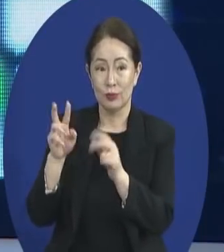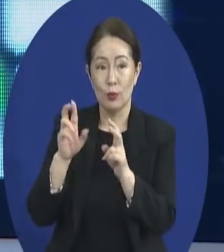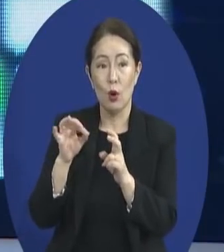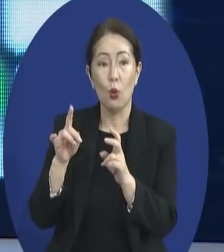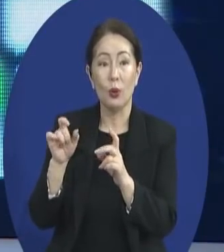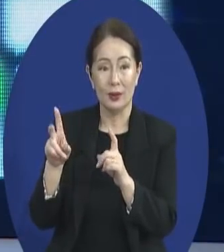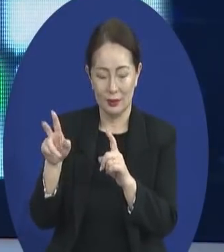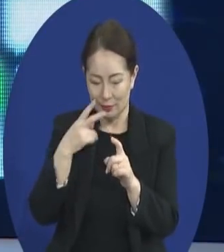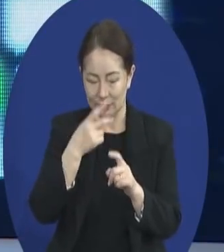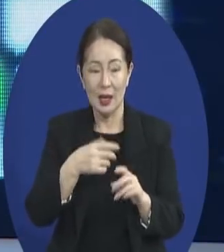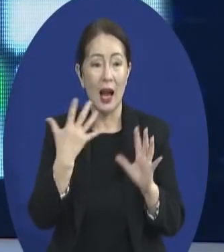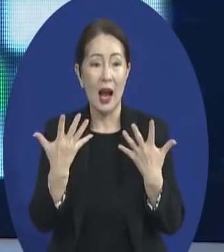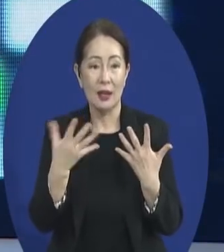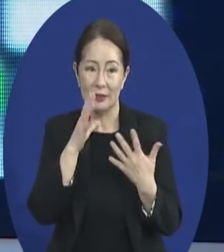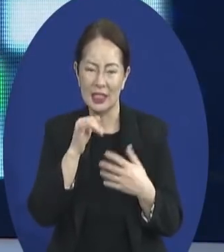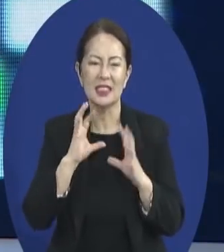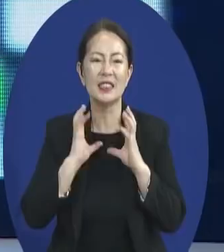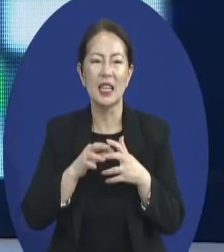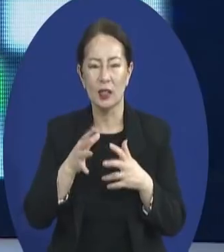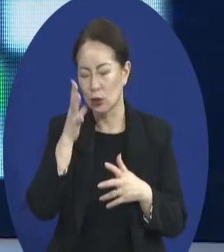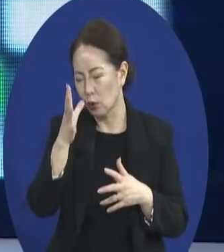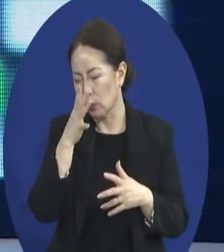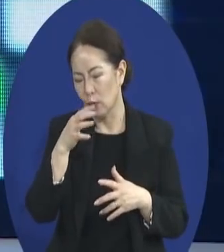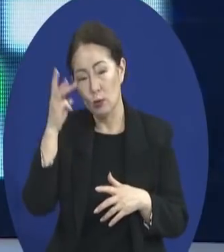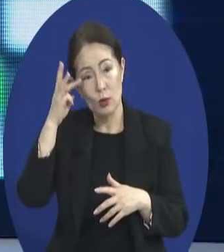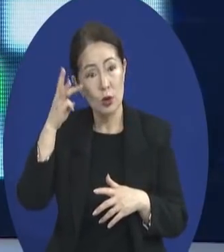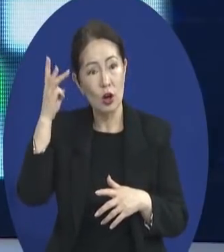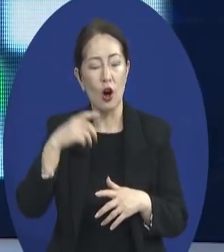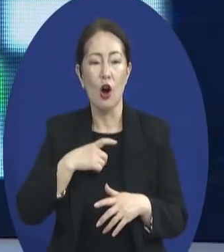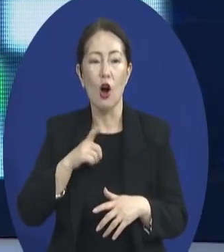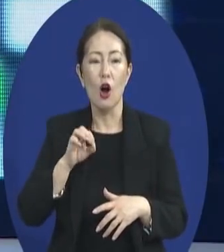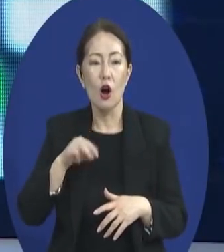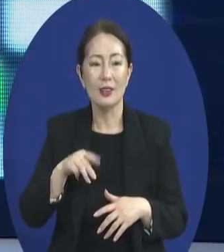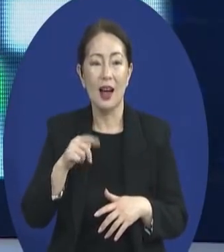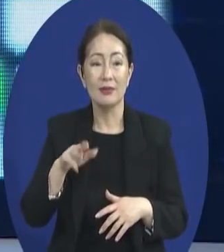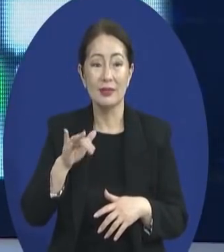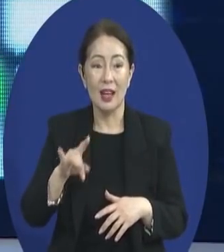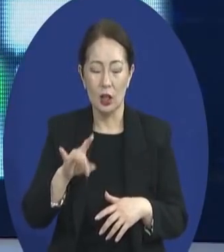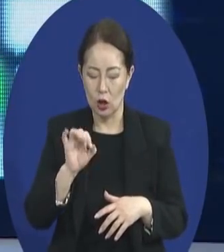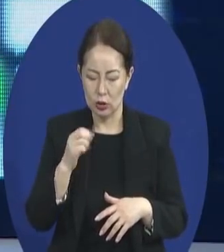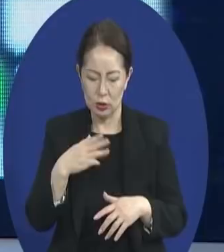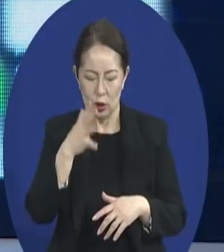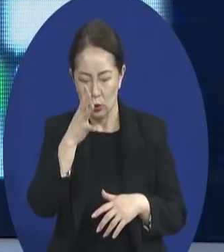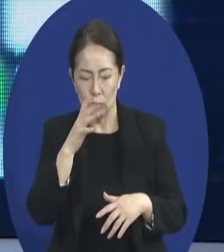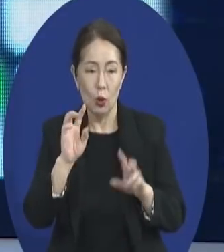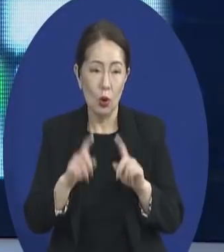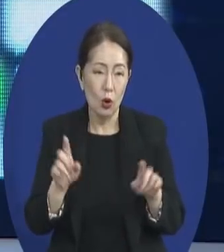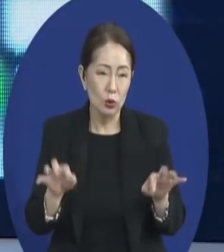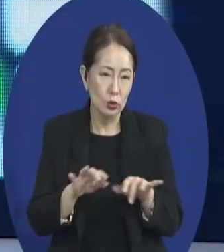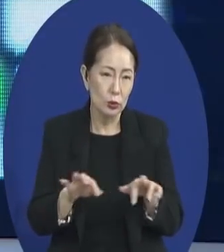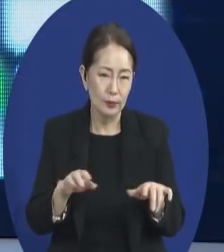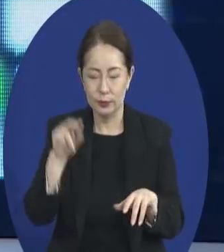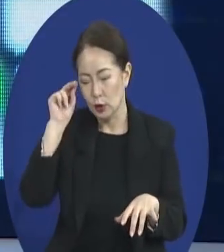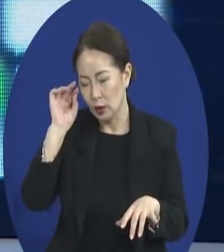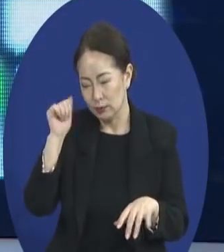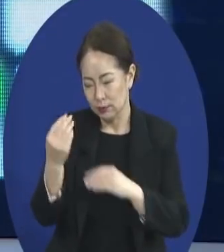одоо 10 настай дэлхийн хэмжээний дуучин болох мөрөөдөлтэй. Учир нь хор тавдртай гэж онцлогдсон цагаас эхлээд дуу хөгжмөр хичээлж эхэлсэн. Дуу